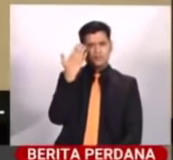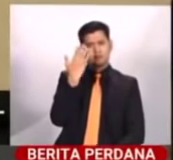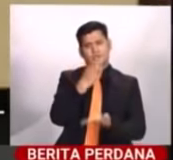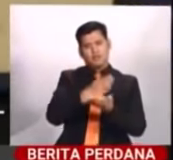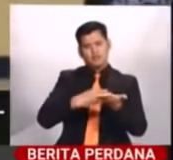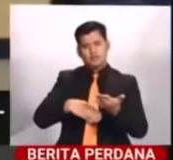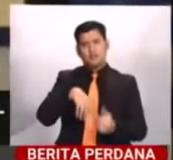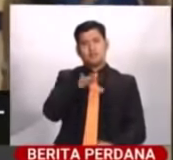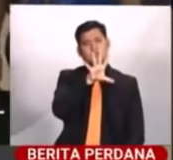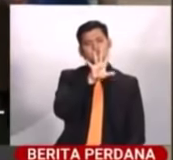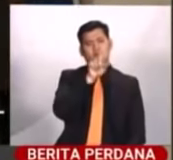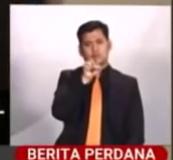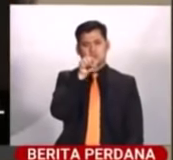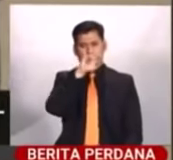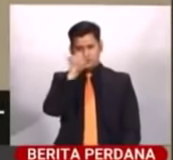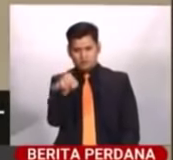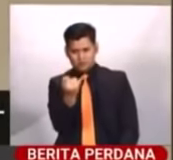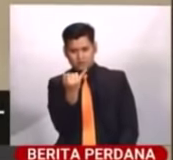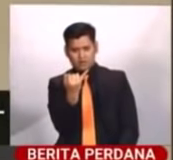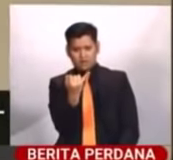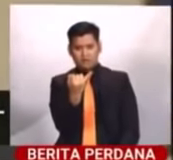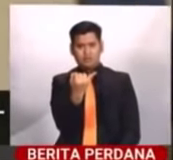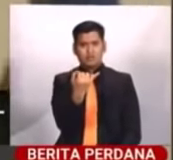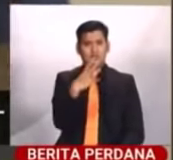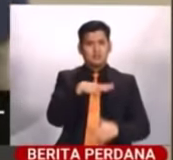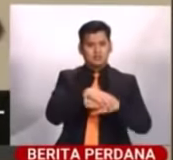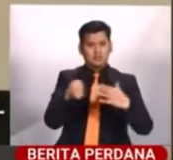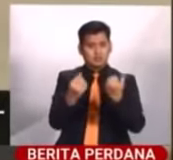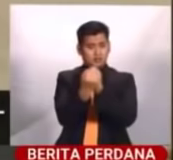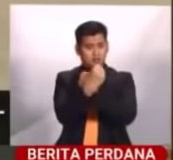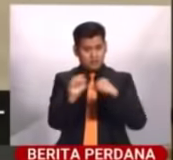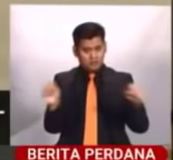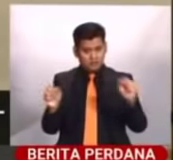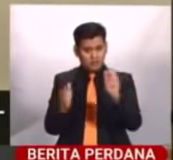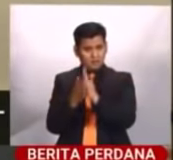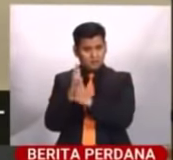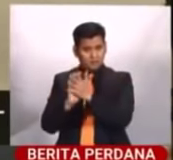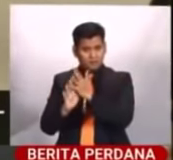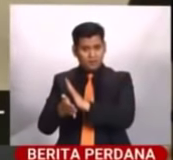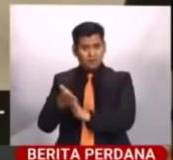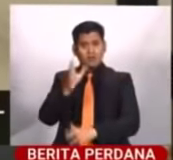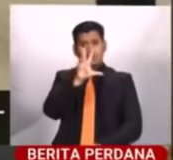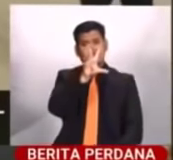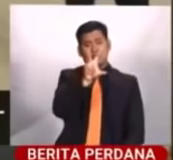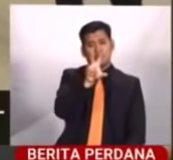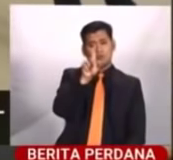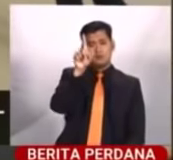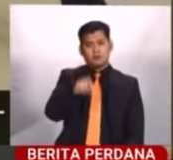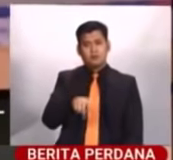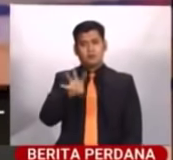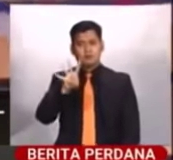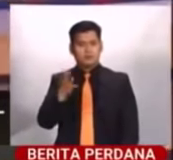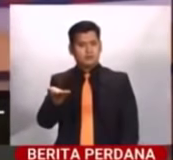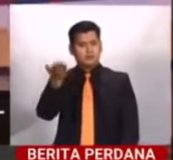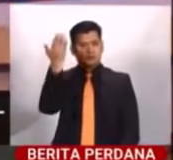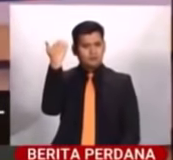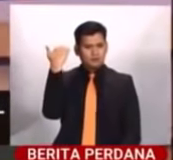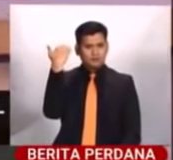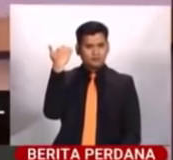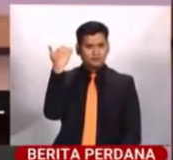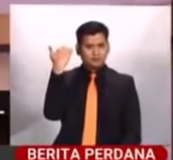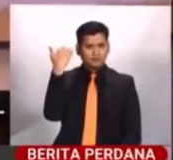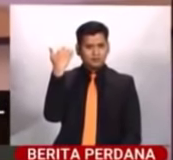sebanyak RM51 juta dijangka siap pada 30 April depan. Selain itu, beliau turut memaklumkan